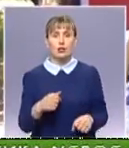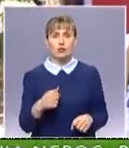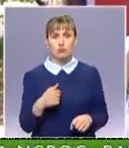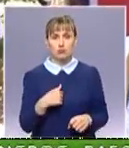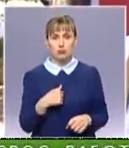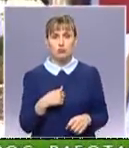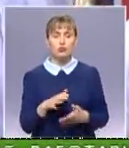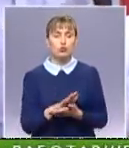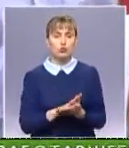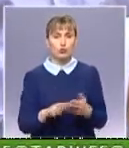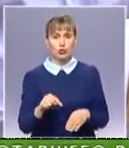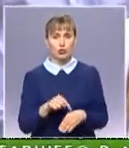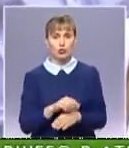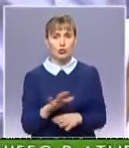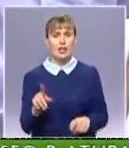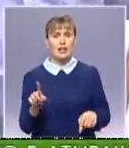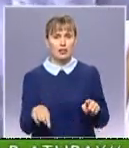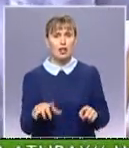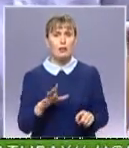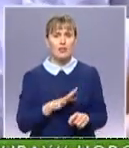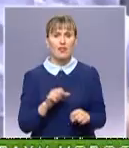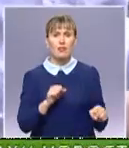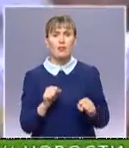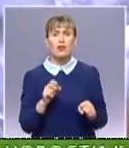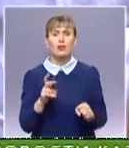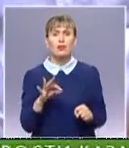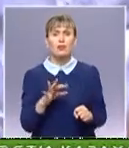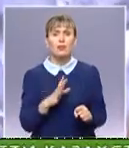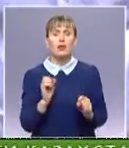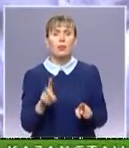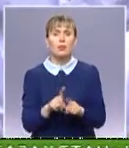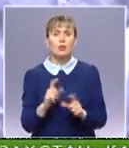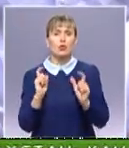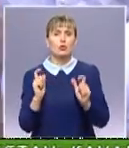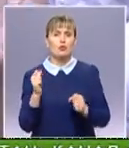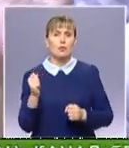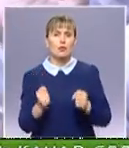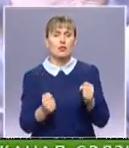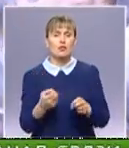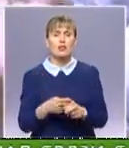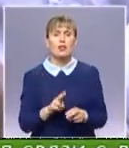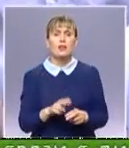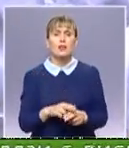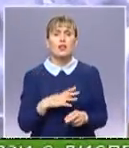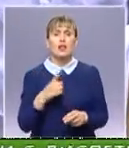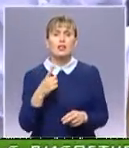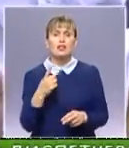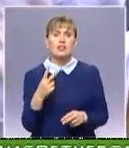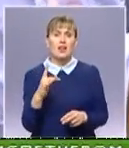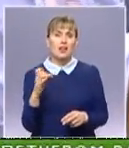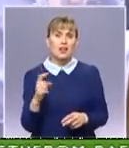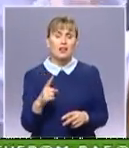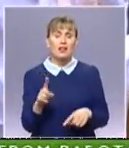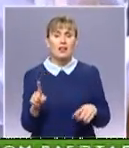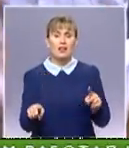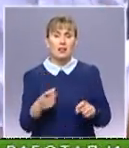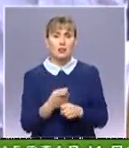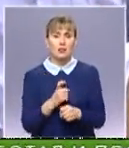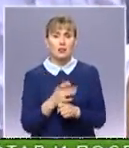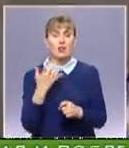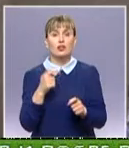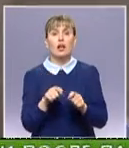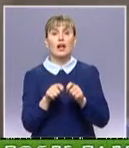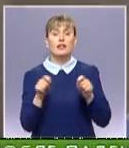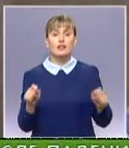вибрации мы не ощущаем. Иногда бывали вибрации, но они, знаете, как будто грузовая машина проезжает. Но это было один, может быть, или два раза, и еще как только